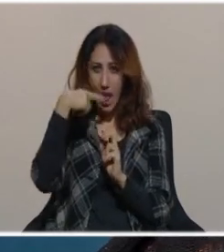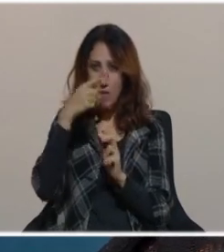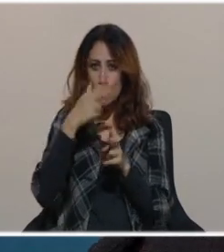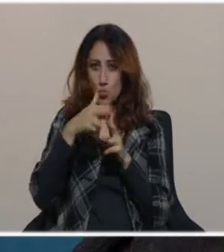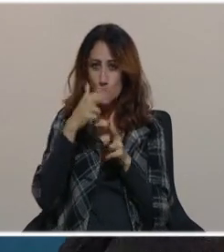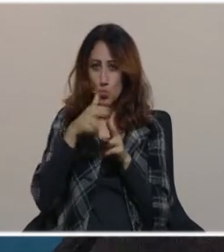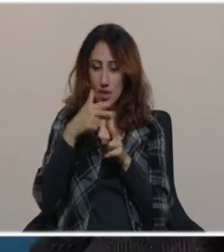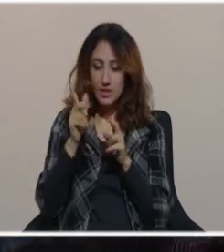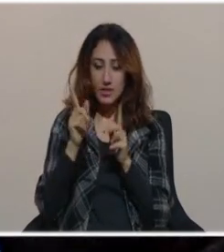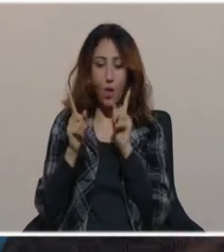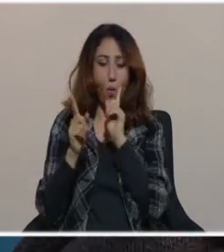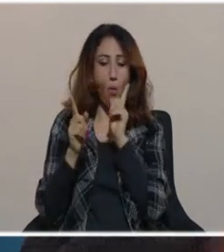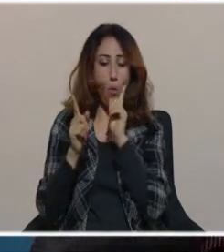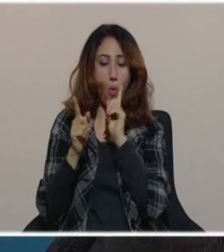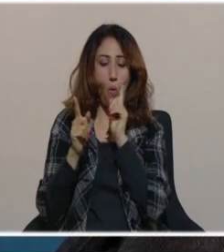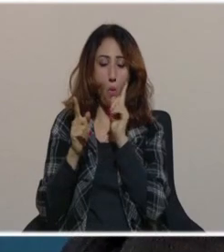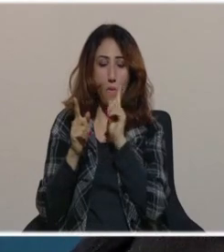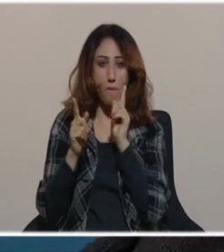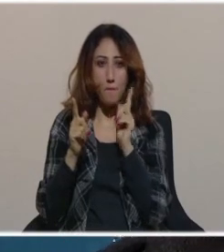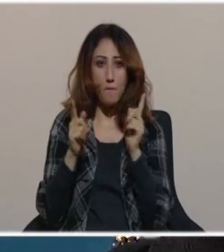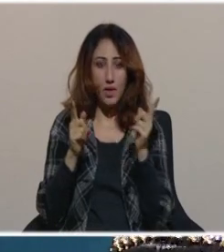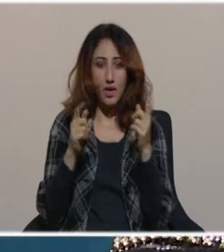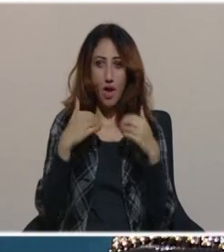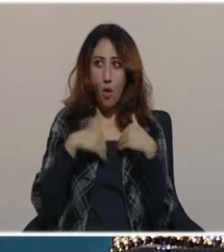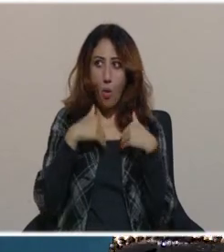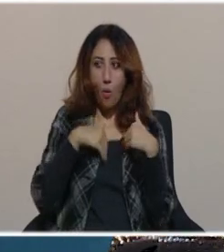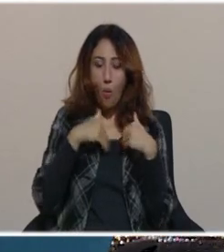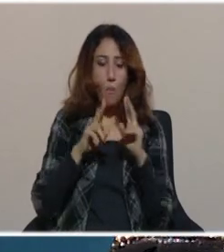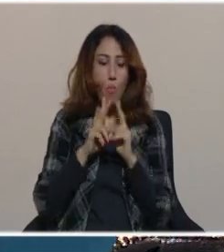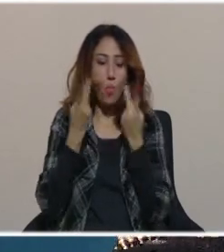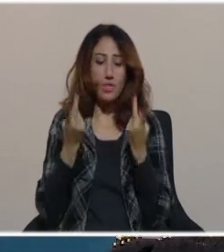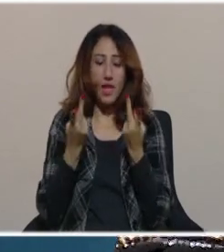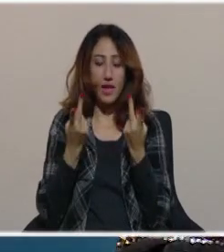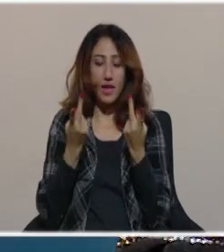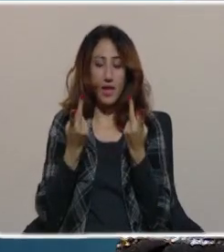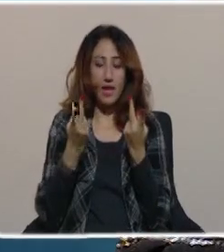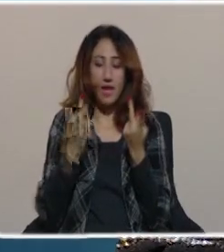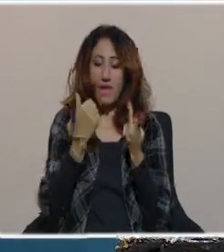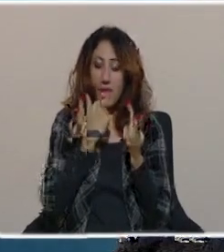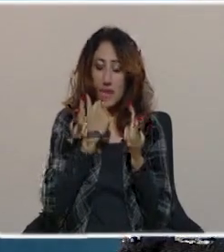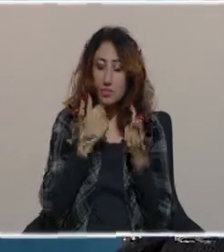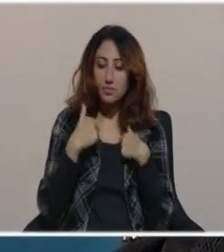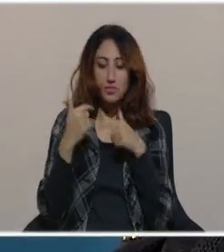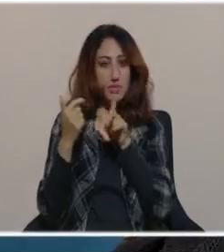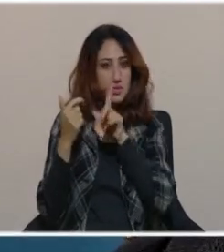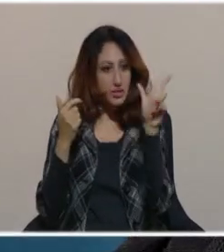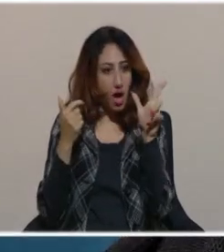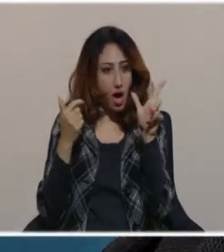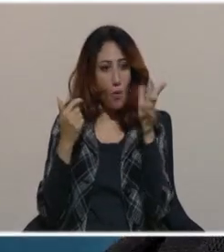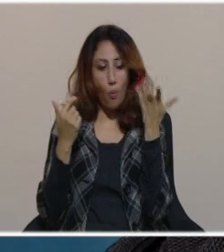والأم اللي هو حالة التناقض اللي جواها، هو أنا كنت غلط ولا كنت صح، ولا